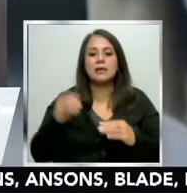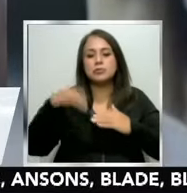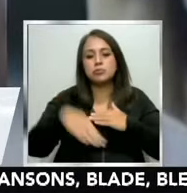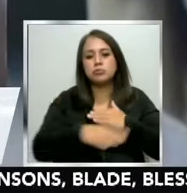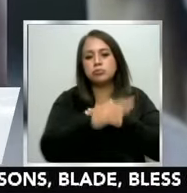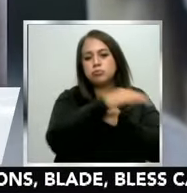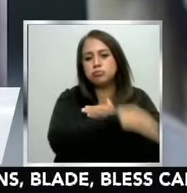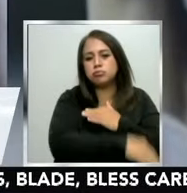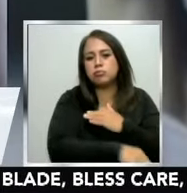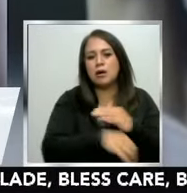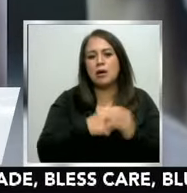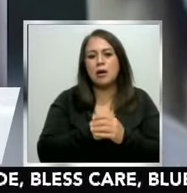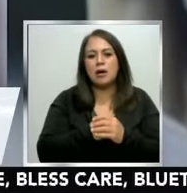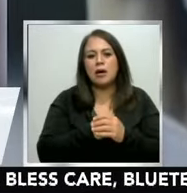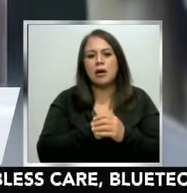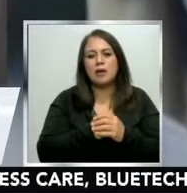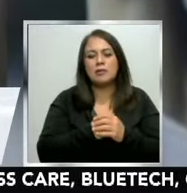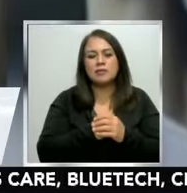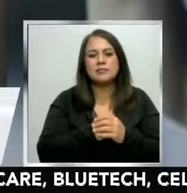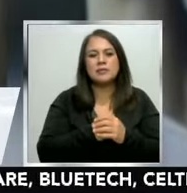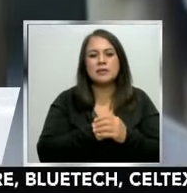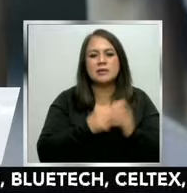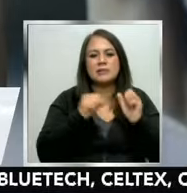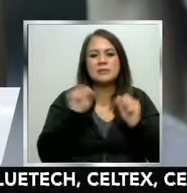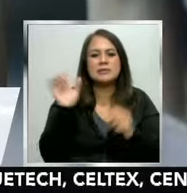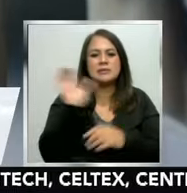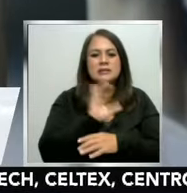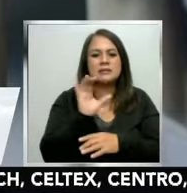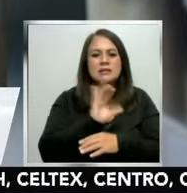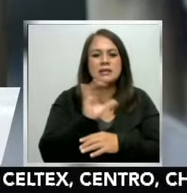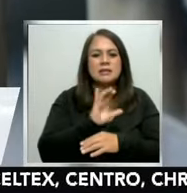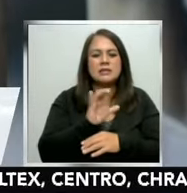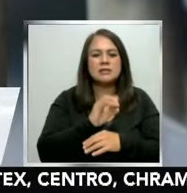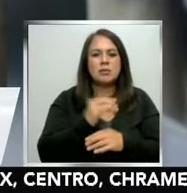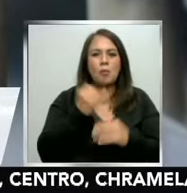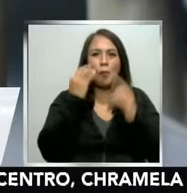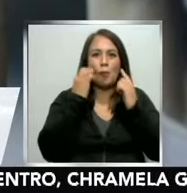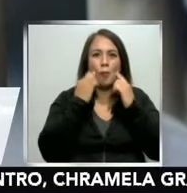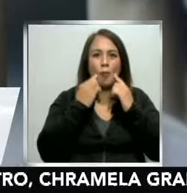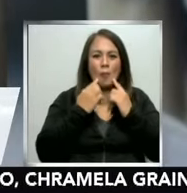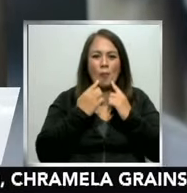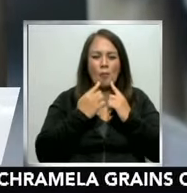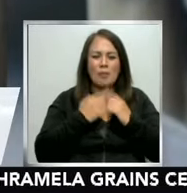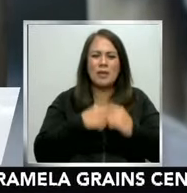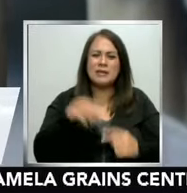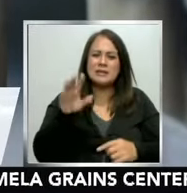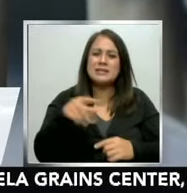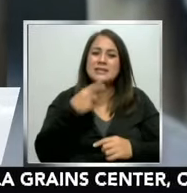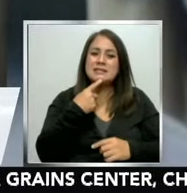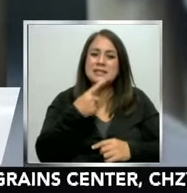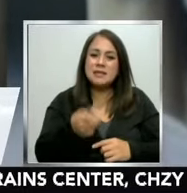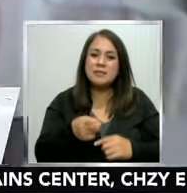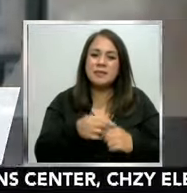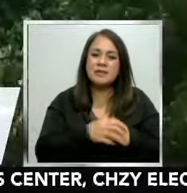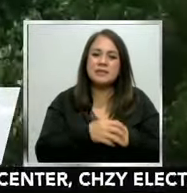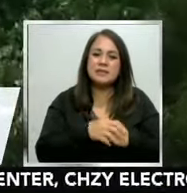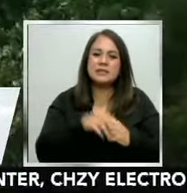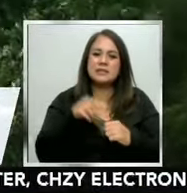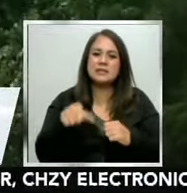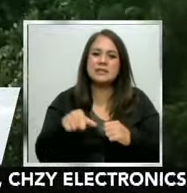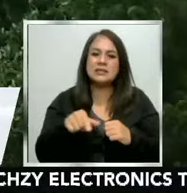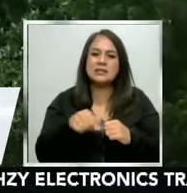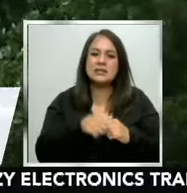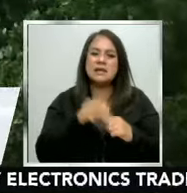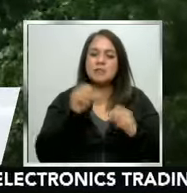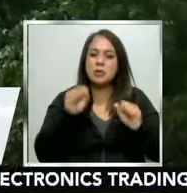mga papayat pa para silang malnourished. So I said, well, you know, this has got to be a solution. Bukas